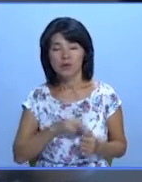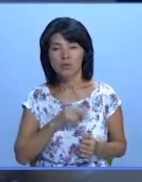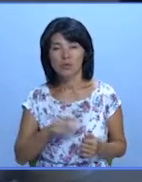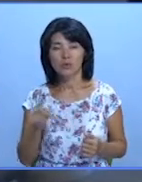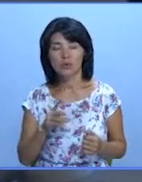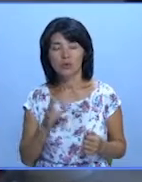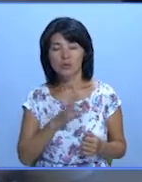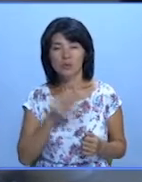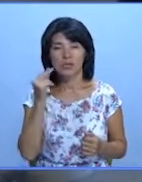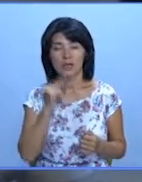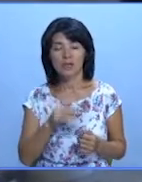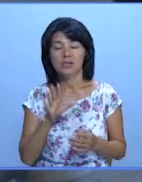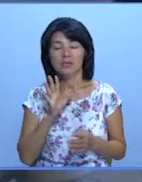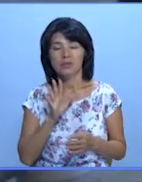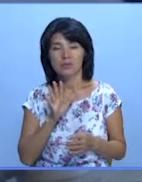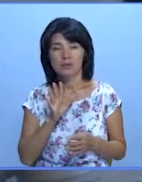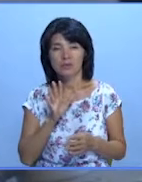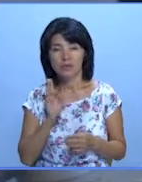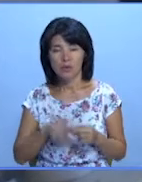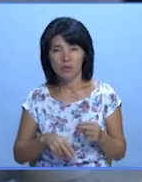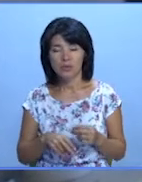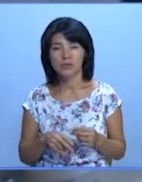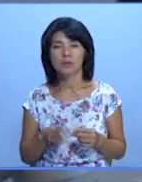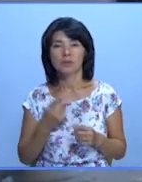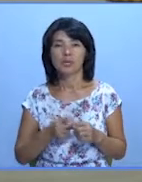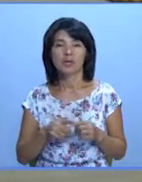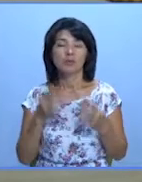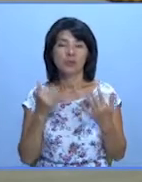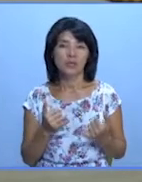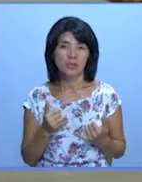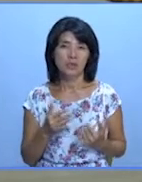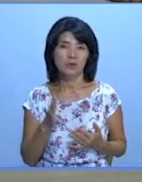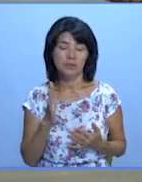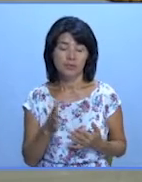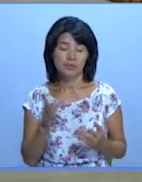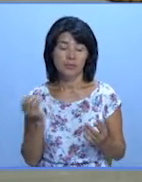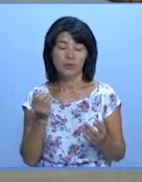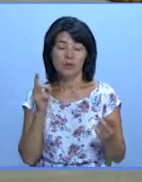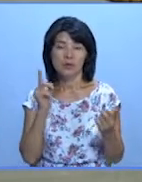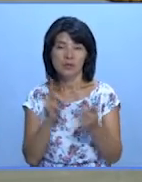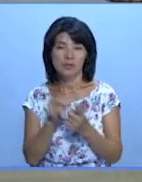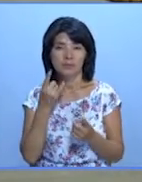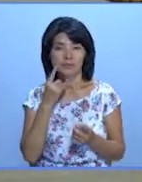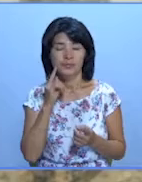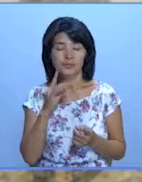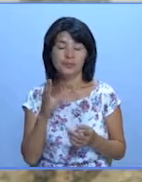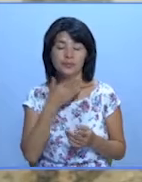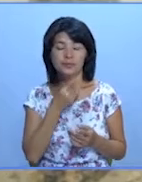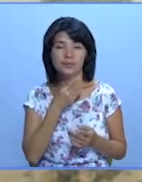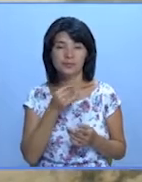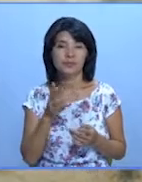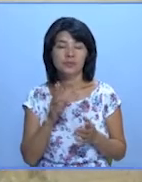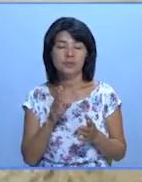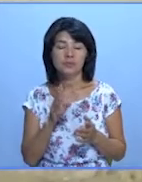керек екенін ескертті. Сондай-ақ Әбілқайыр Сқақов Кенжегөл ауылы маңында қазавтожол өкілдерімен кездесті. Олар Павлодар-Семей тасжолында көлік